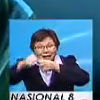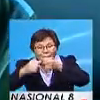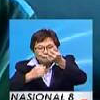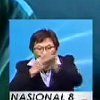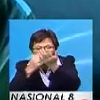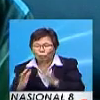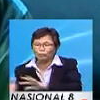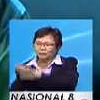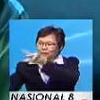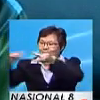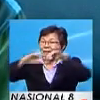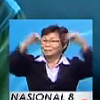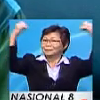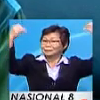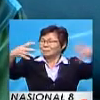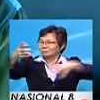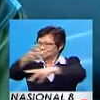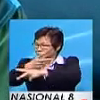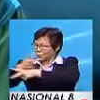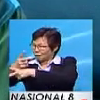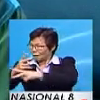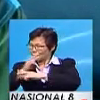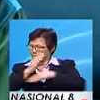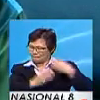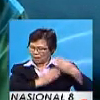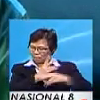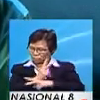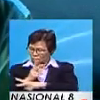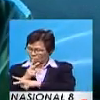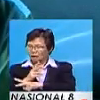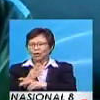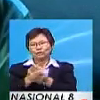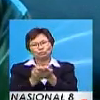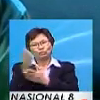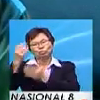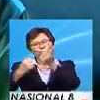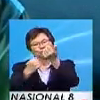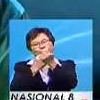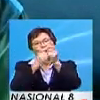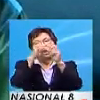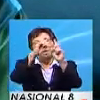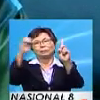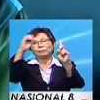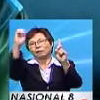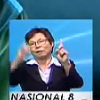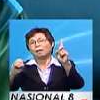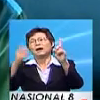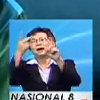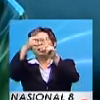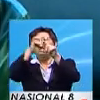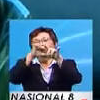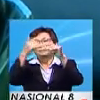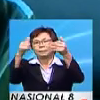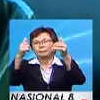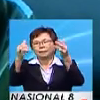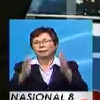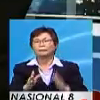hadir ke stadium supaya menjaga Tata Susila selain terus memberi sokongan padu kepada pemain Kedah